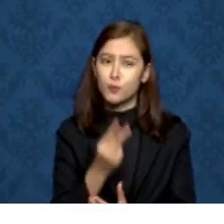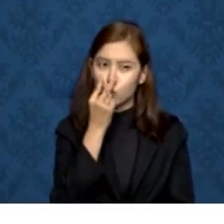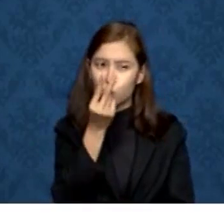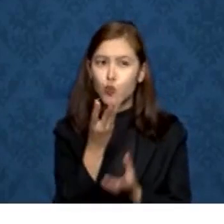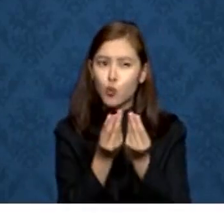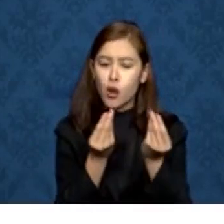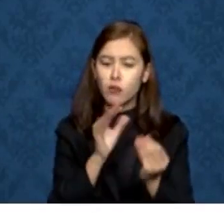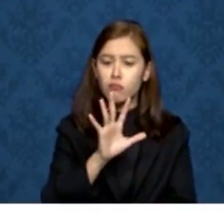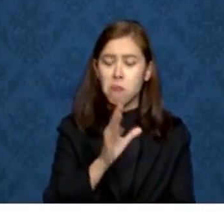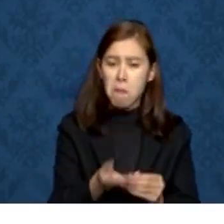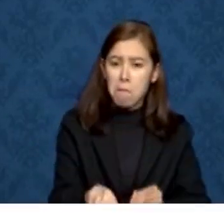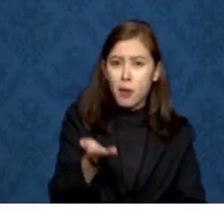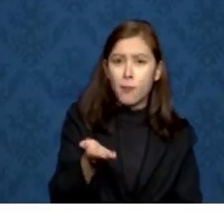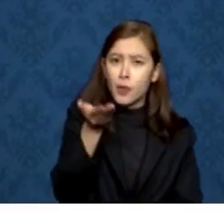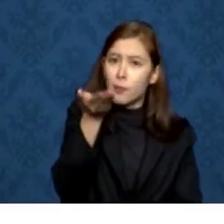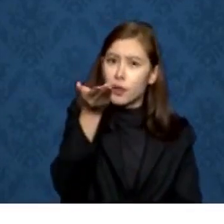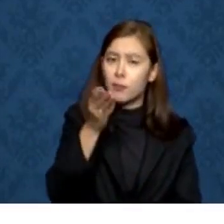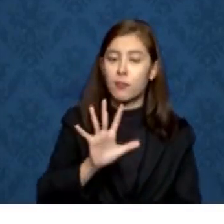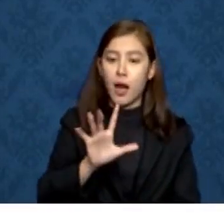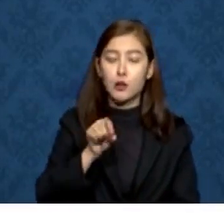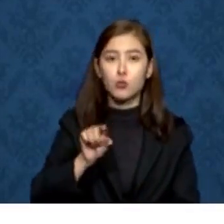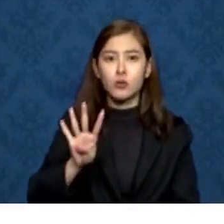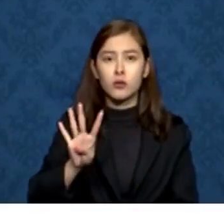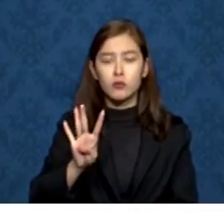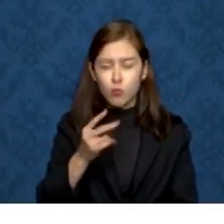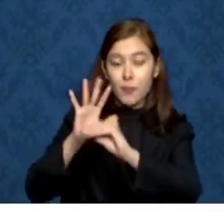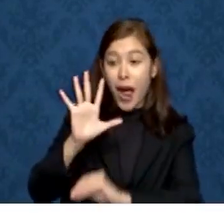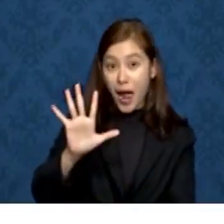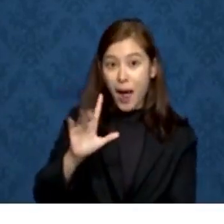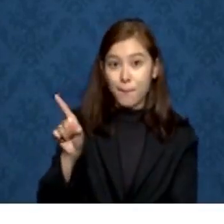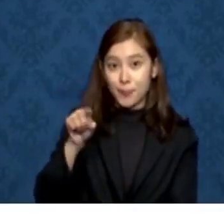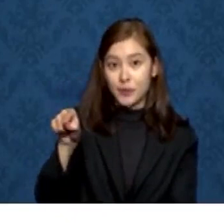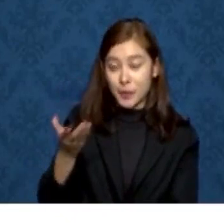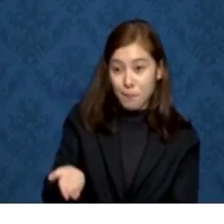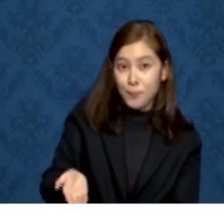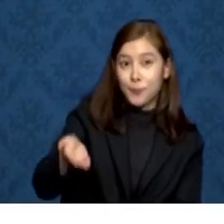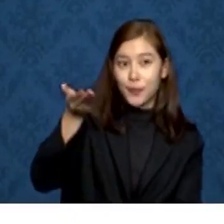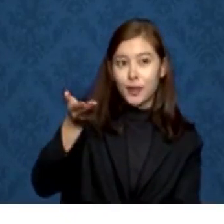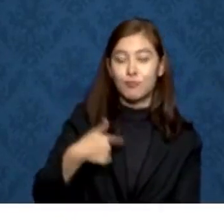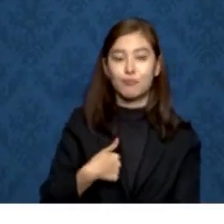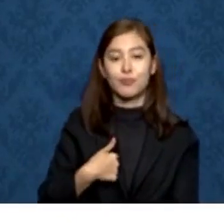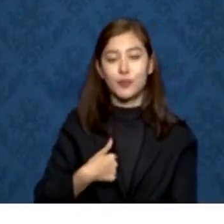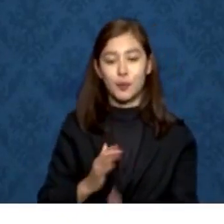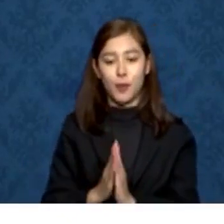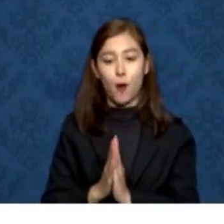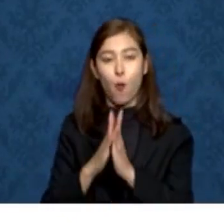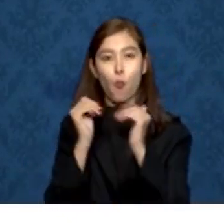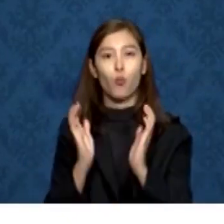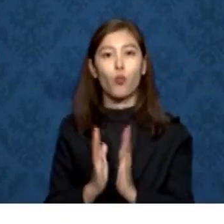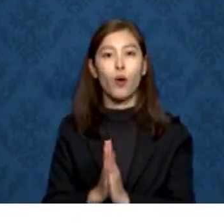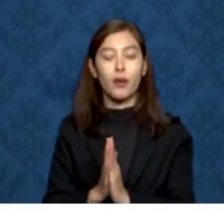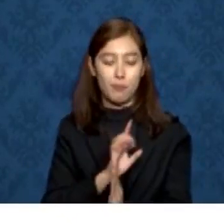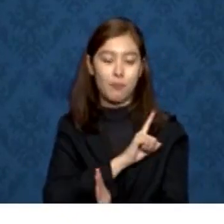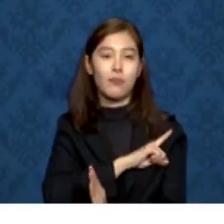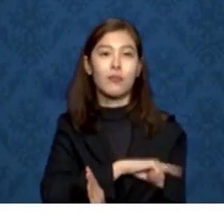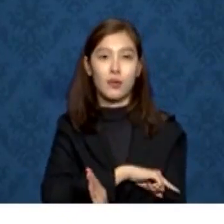โต 5.4เคะท่านประธานดิฉันตกใจมากนะคะท่านประธานแต่พอดูไปดูมานะคะเมื่อกี้นี้เล่มขาวคาดม่วงก็บอก